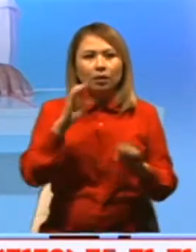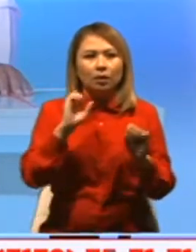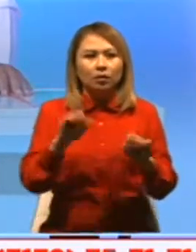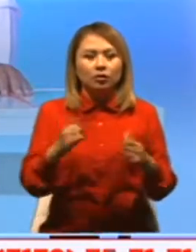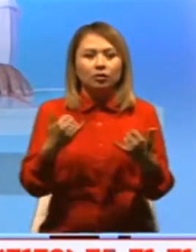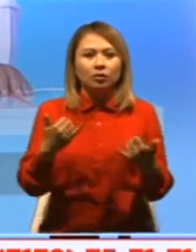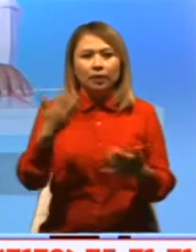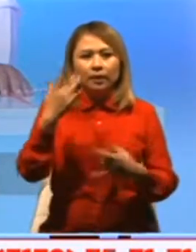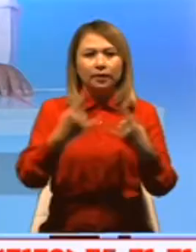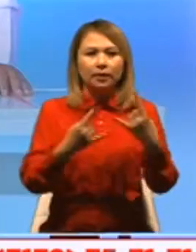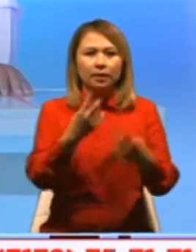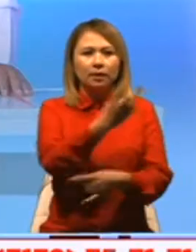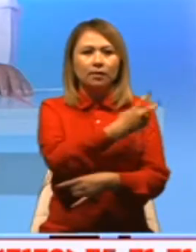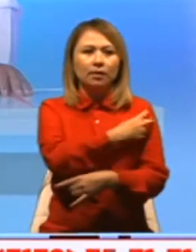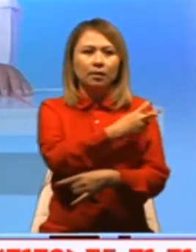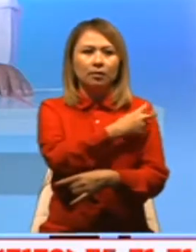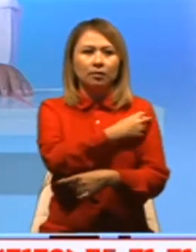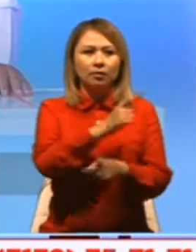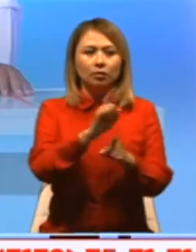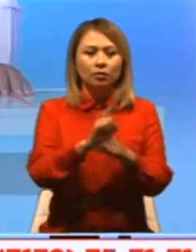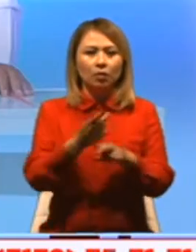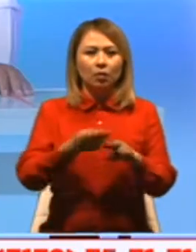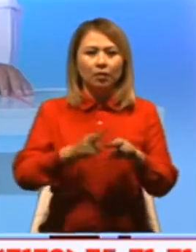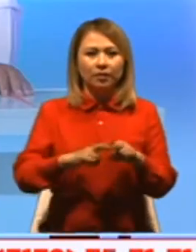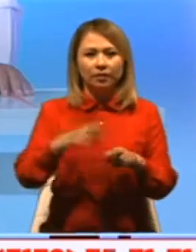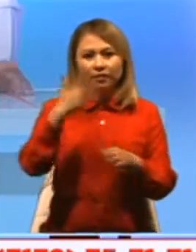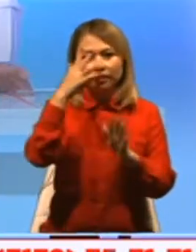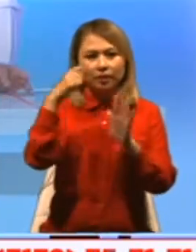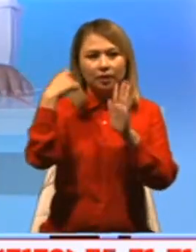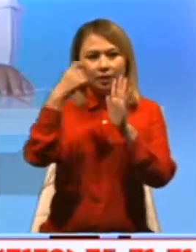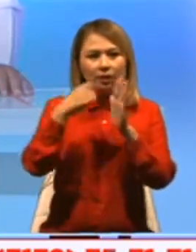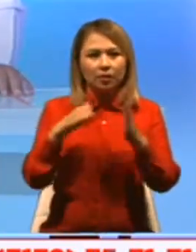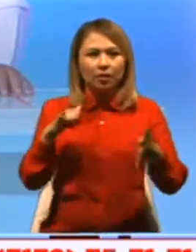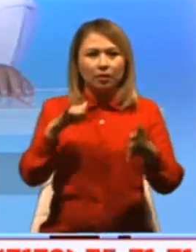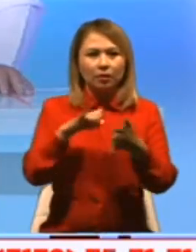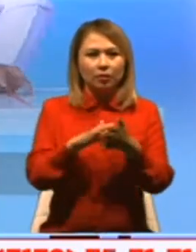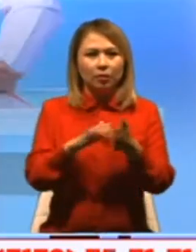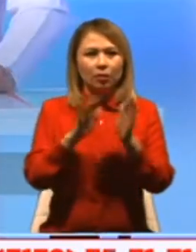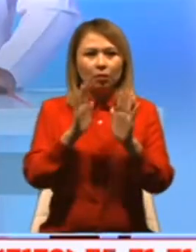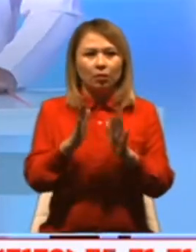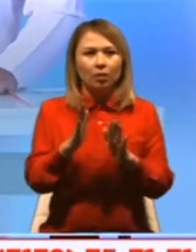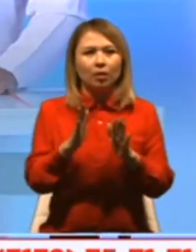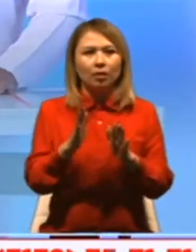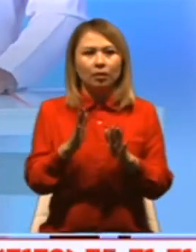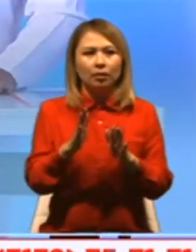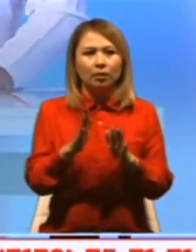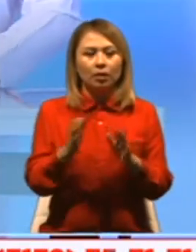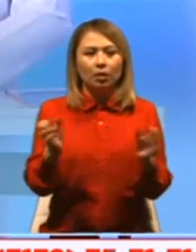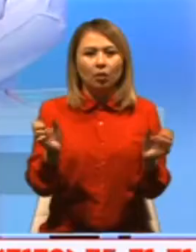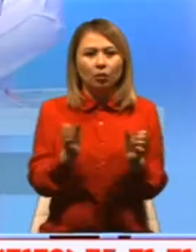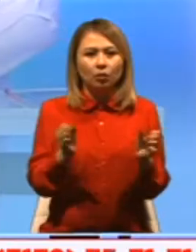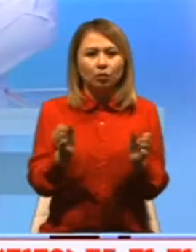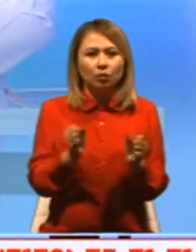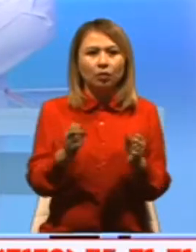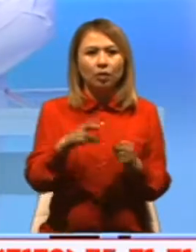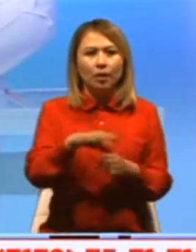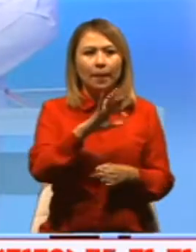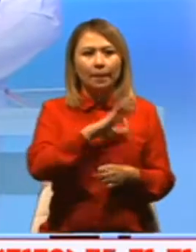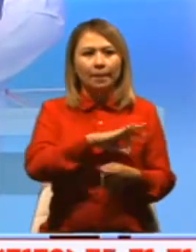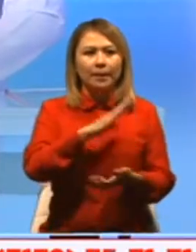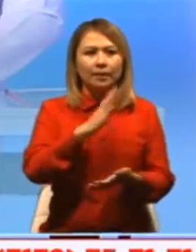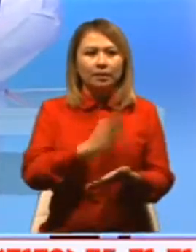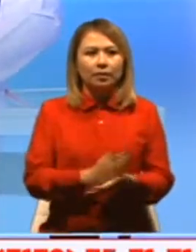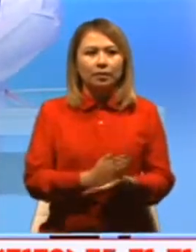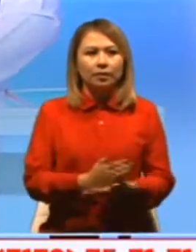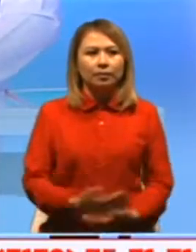бүгін теледәрігердің парақшасына осы бейне материалды қайта жүктейік. Жалпы қатырып, мұздатып, ішкен судың пайдасы бар. Зор